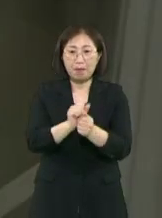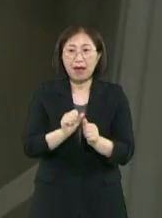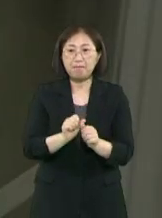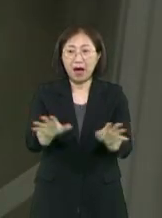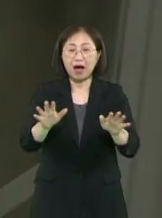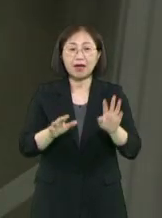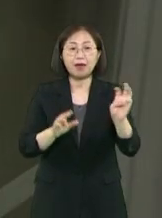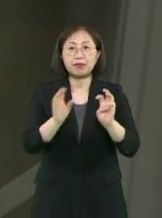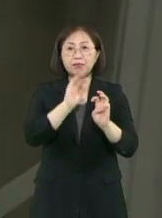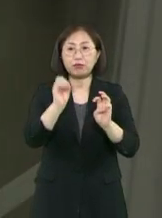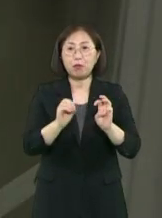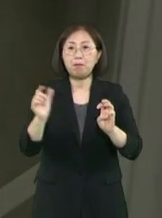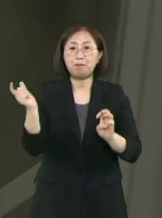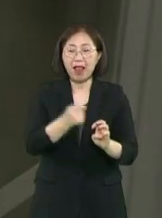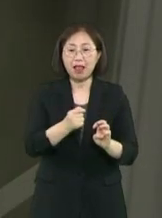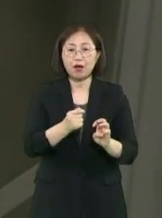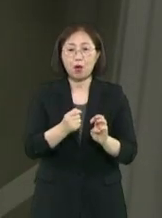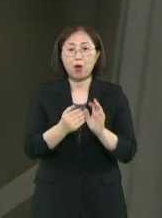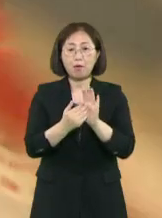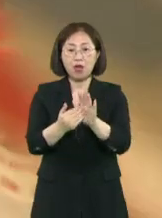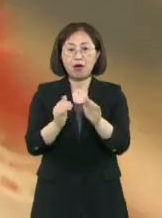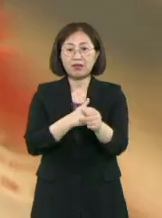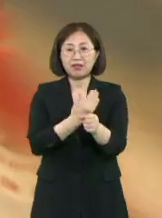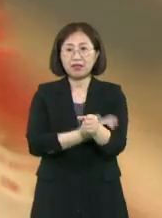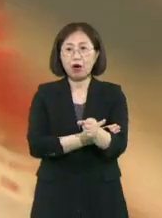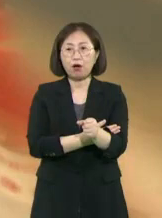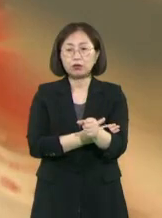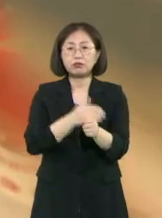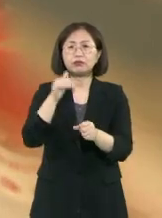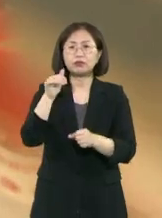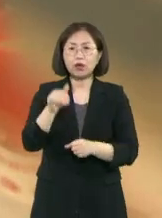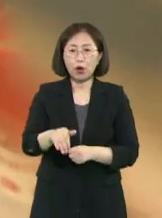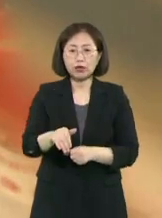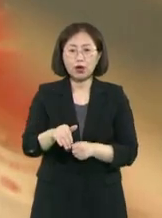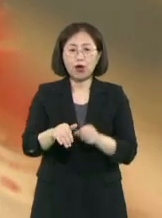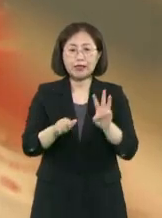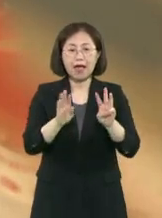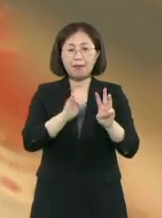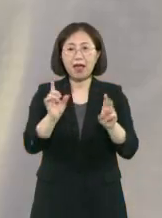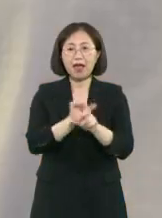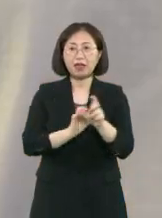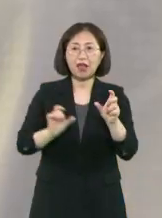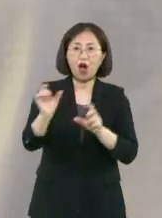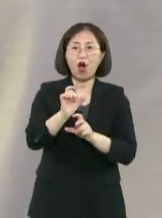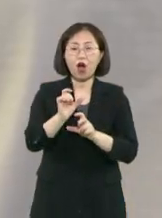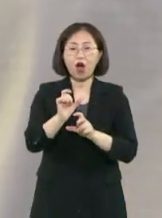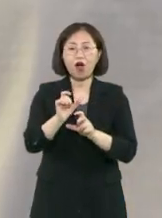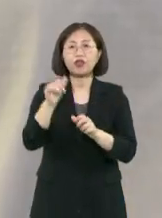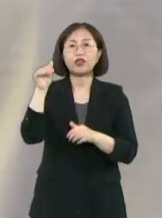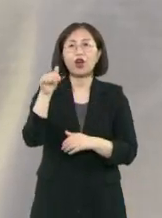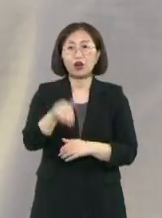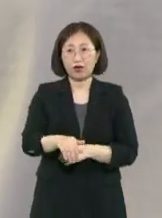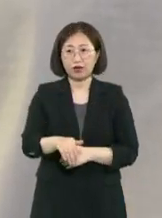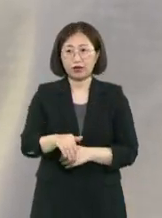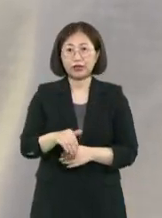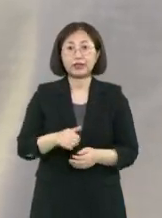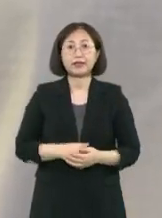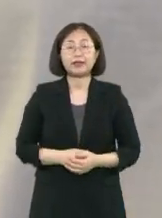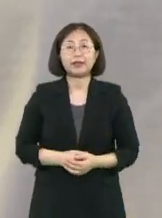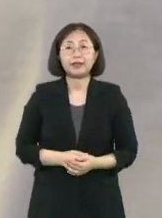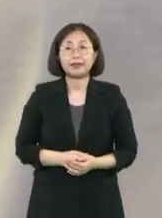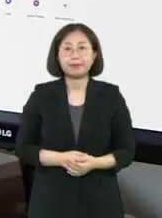빠르고 면역 회피 성향도 높아 재감염 예방 효과를 3배 넘게 감소시킨다는 연구가 보고된 바